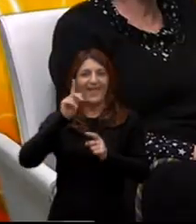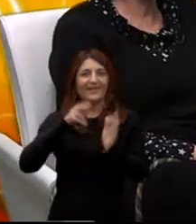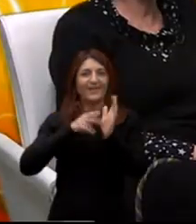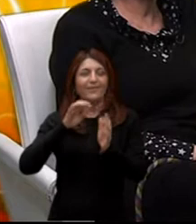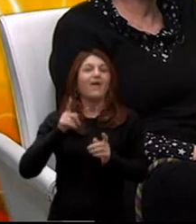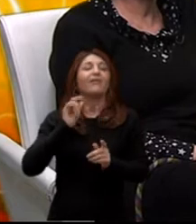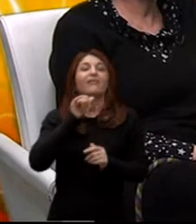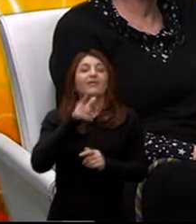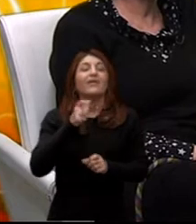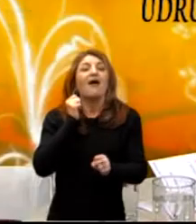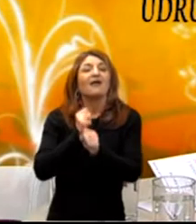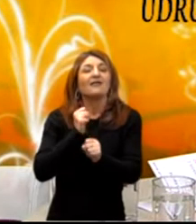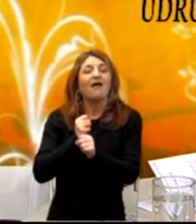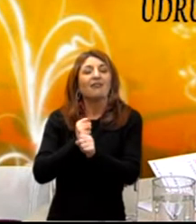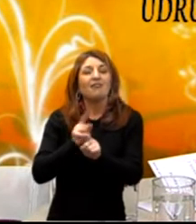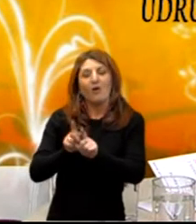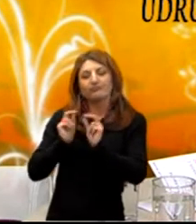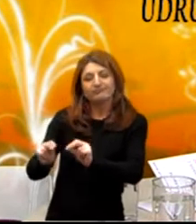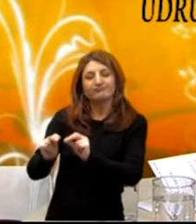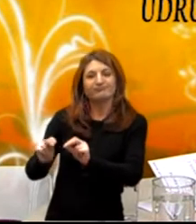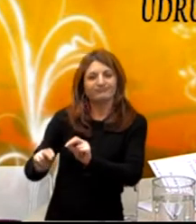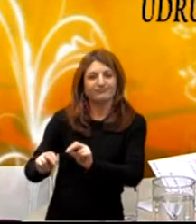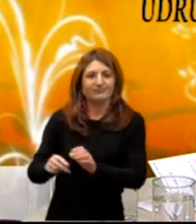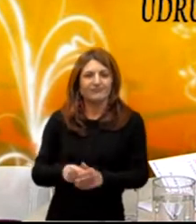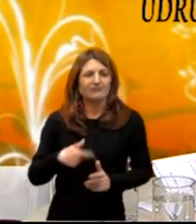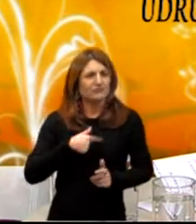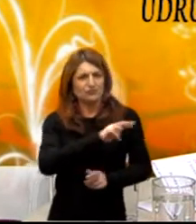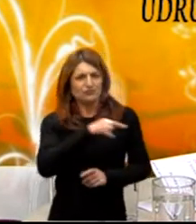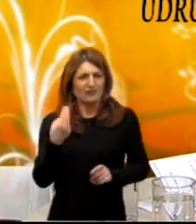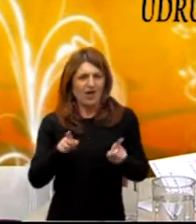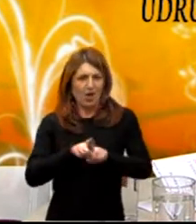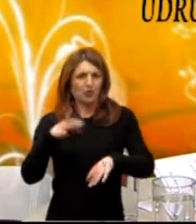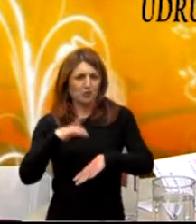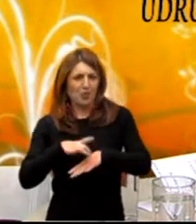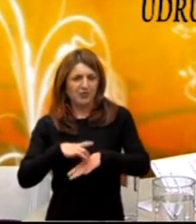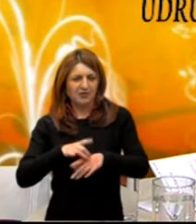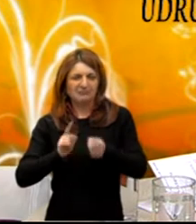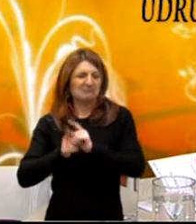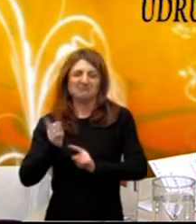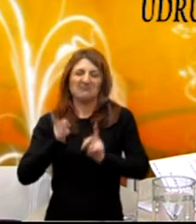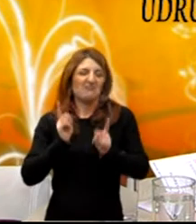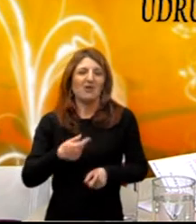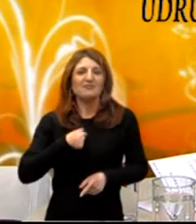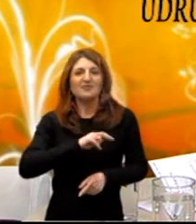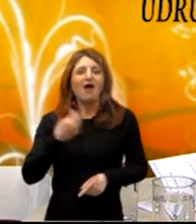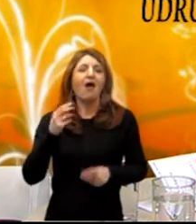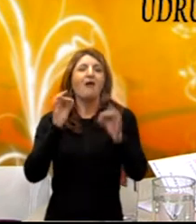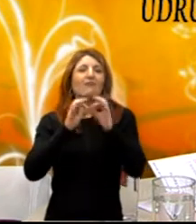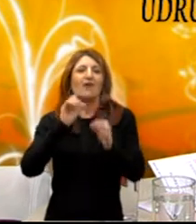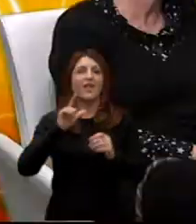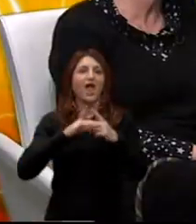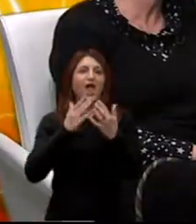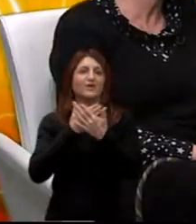instruktor. Hvala vam, draga Blaženka, što ste došli. Kako da ja vas zovem? Doktorice Pugar? Blaženka. Da vas zovem Blaženka? Može.